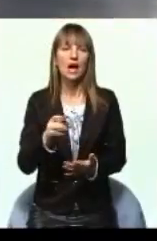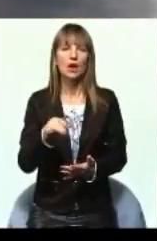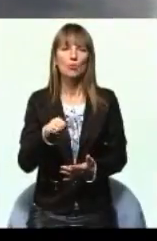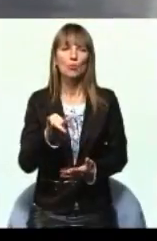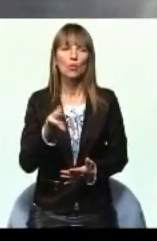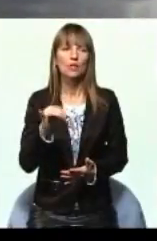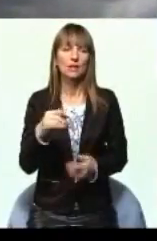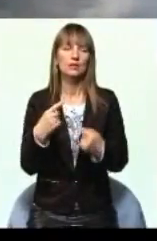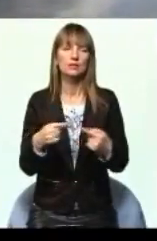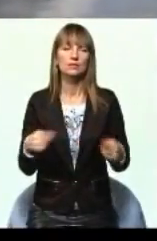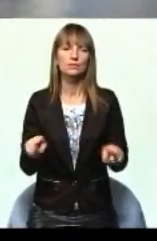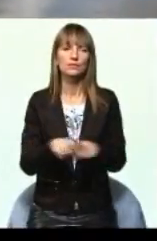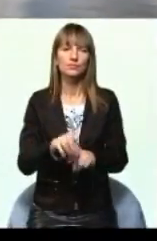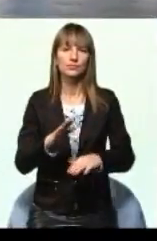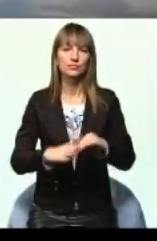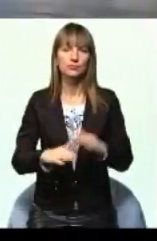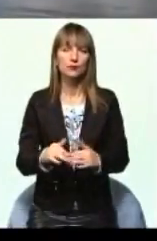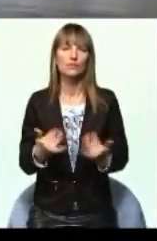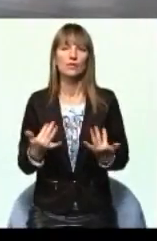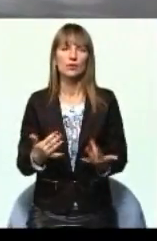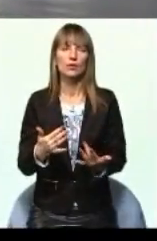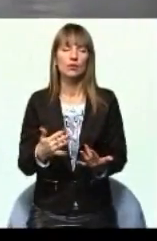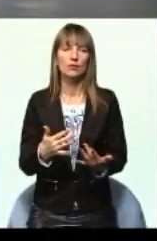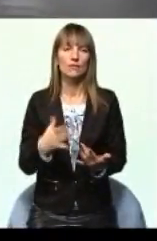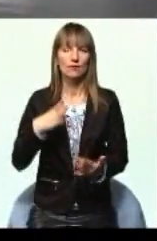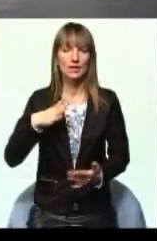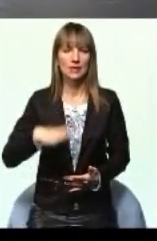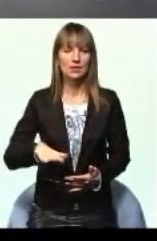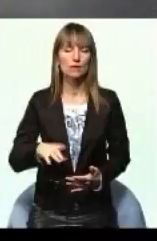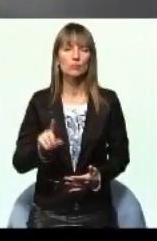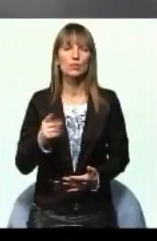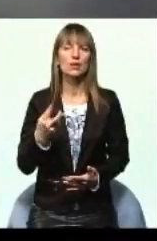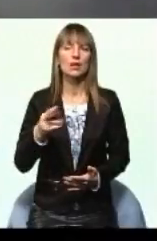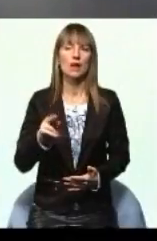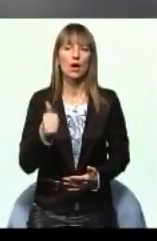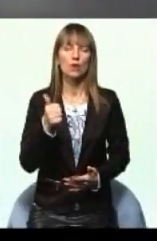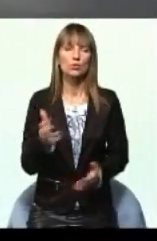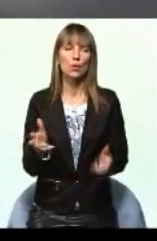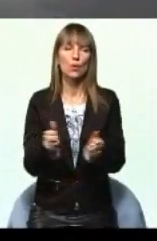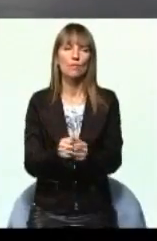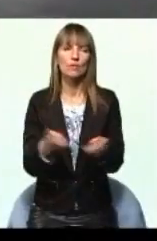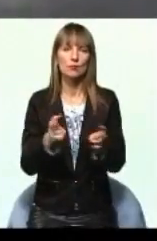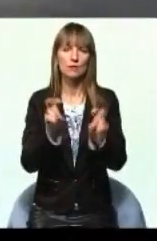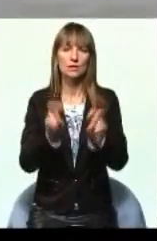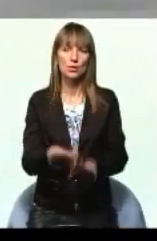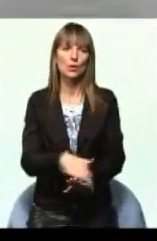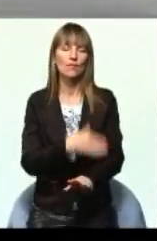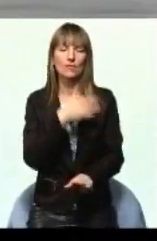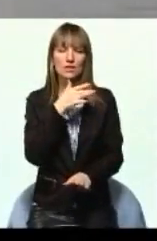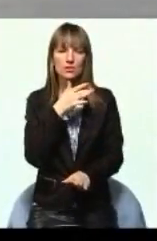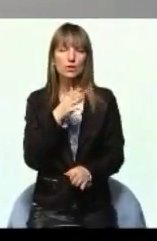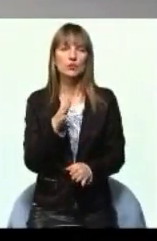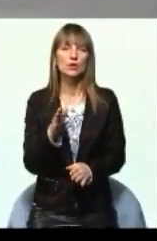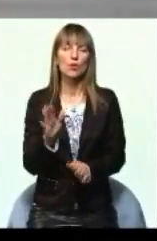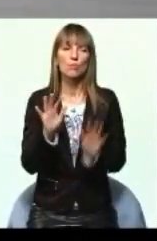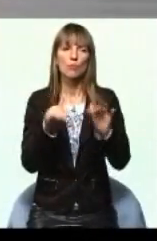інші. Така професія або хобі потребує чималої витримки, адже для гарного улову необхідно просидіти довгий час.